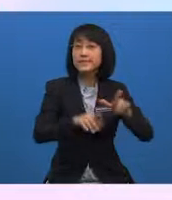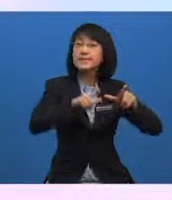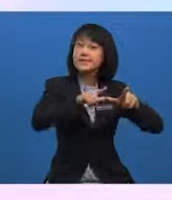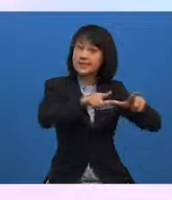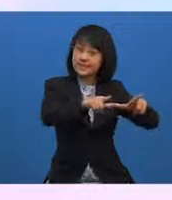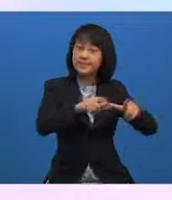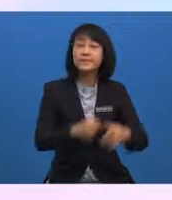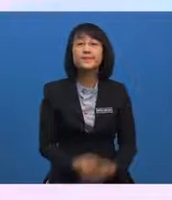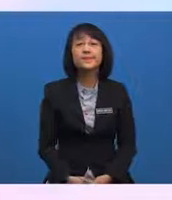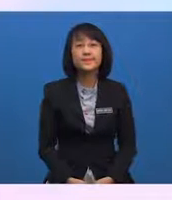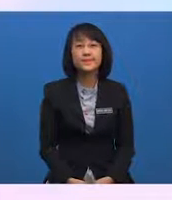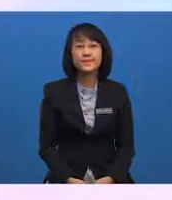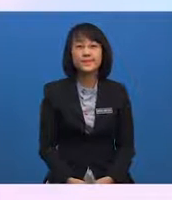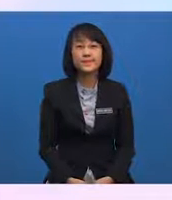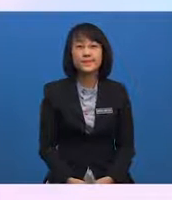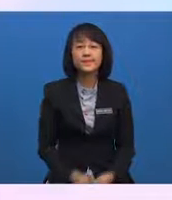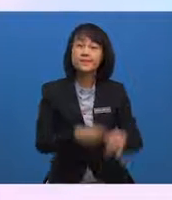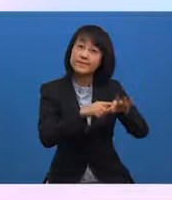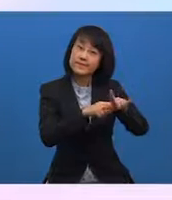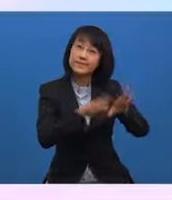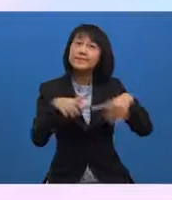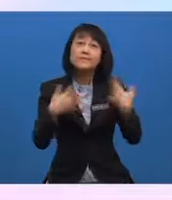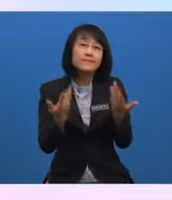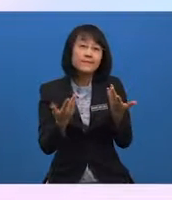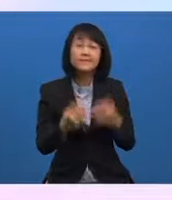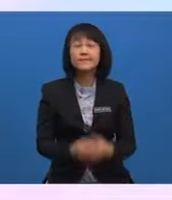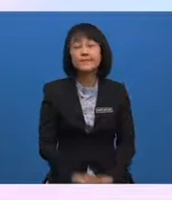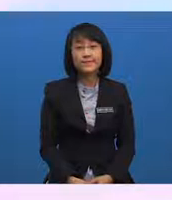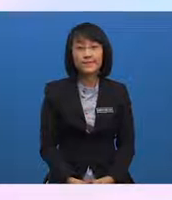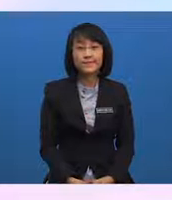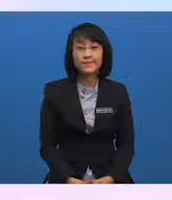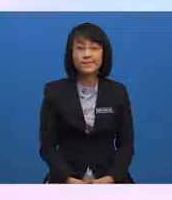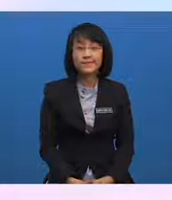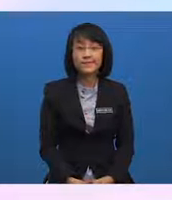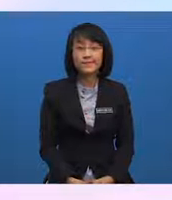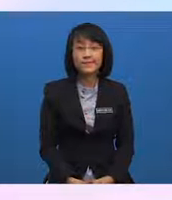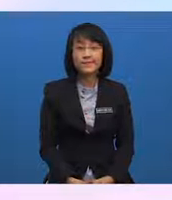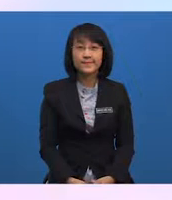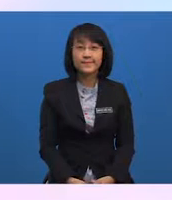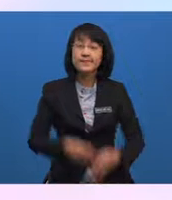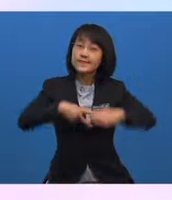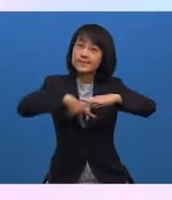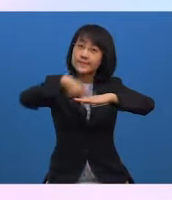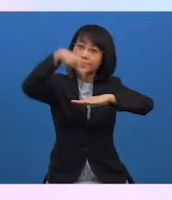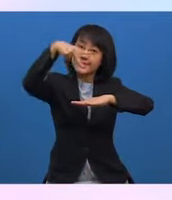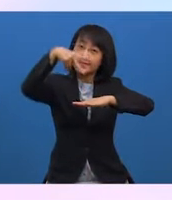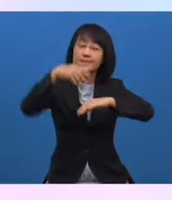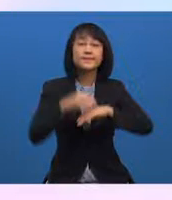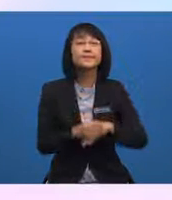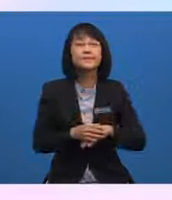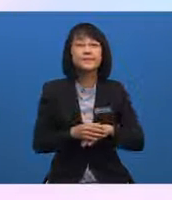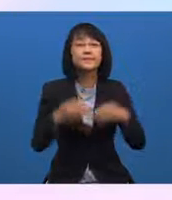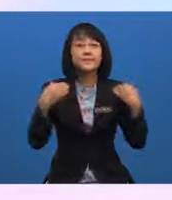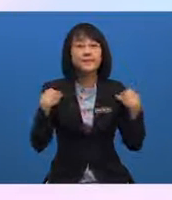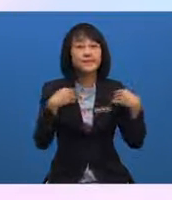Bagaimana pula jenis daun bagi pokok pandan? Ya, pokok pandan mempunyai daun